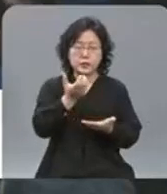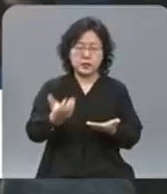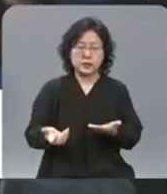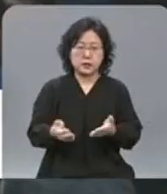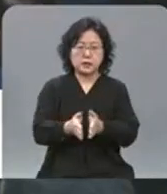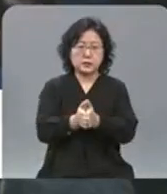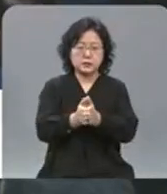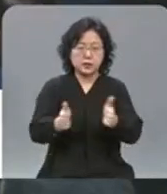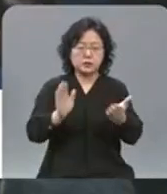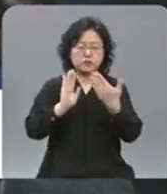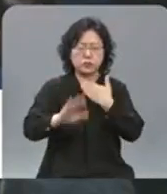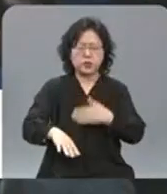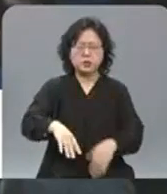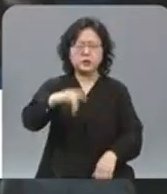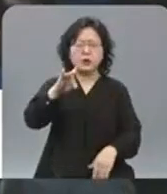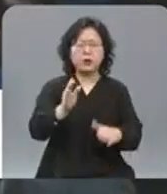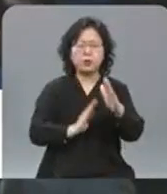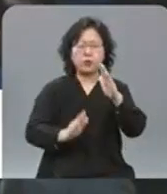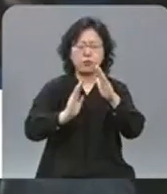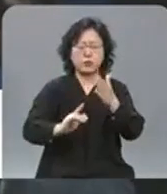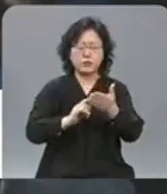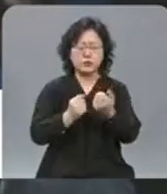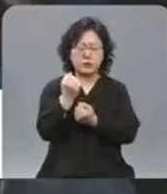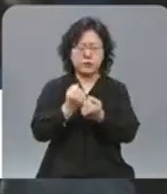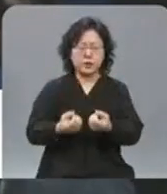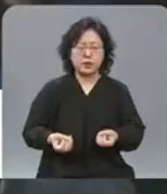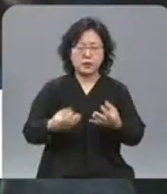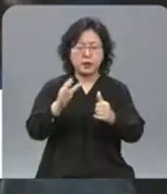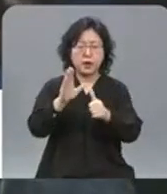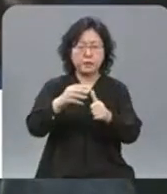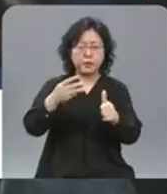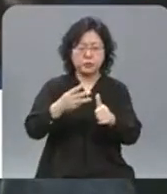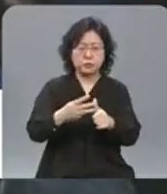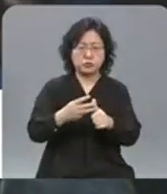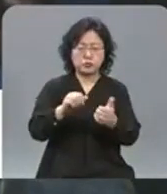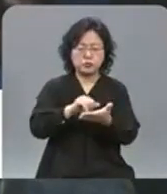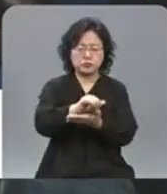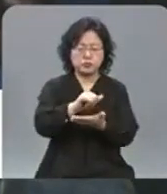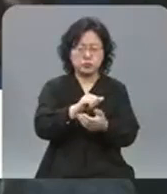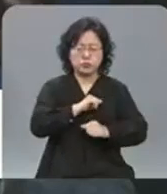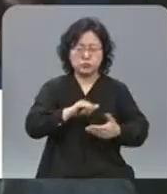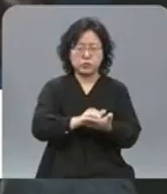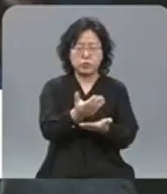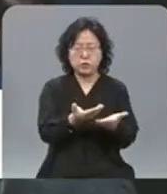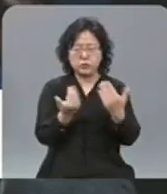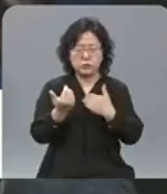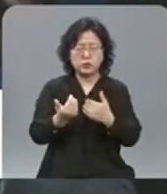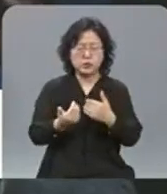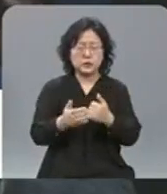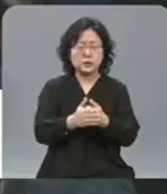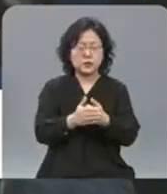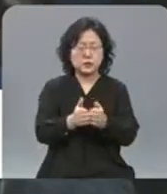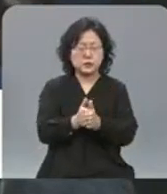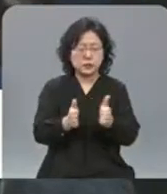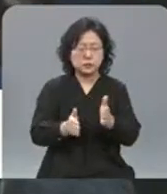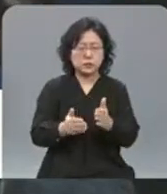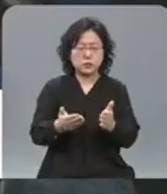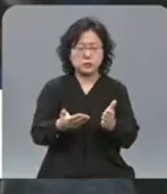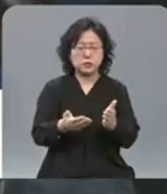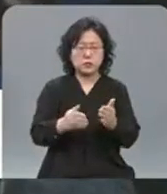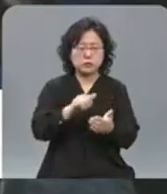설명회를 시작한 이후 첫 공식 설명회인데요. 함평군이 군공항 유치에 적극적으로 뛰어들면서 군공항